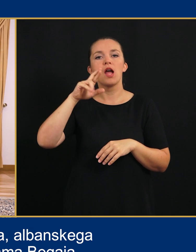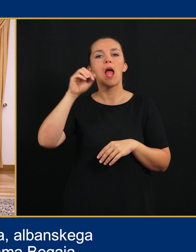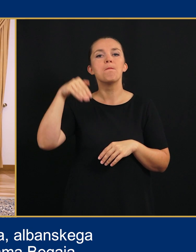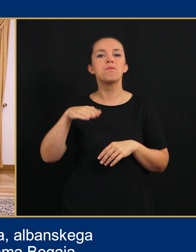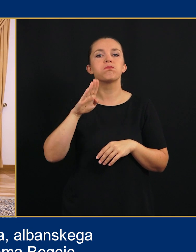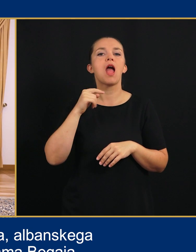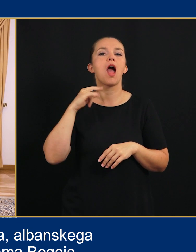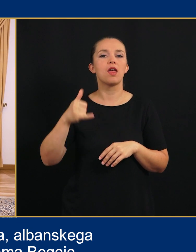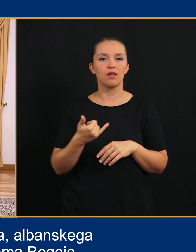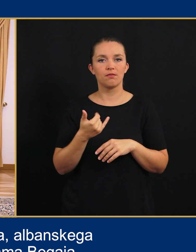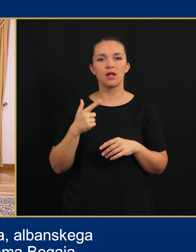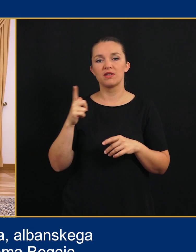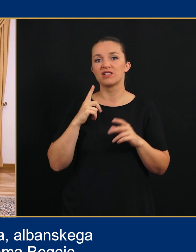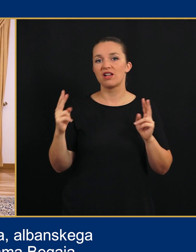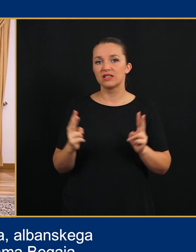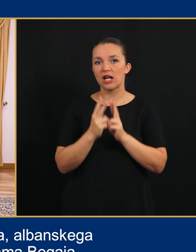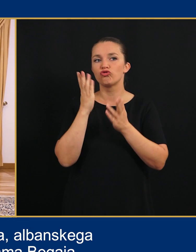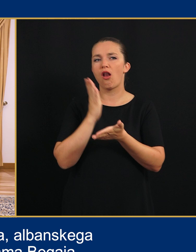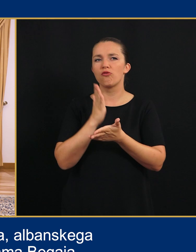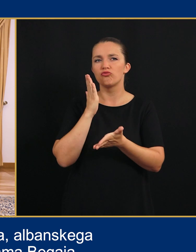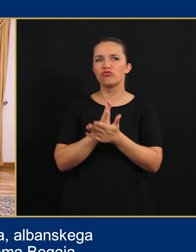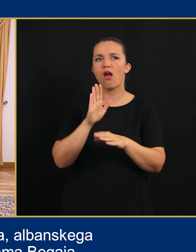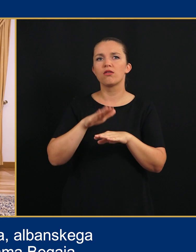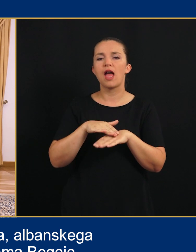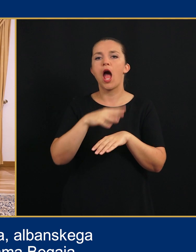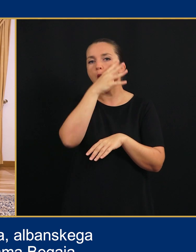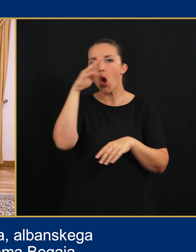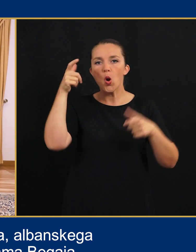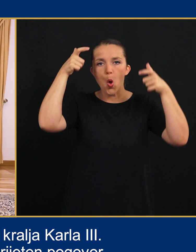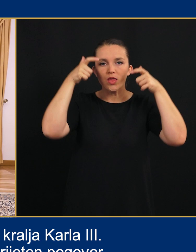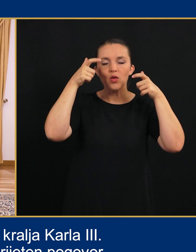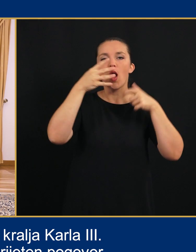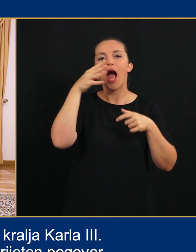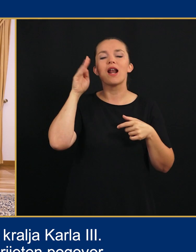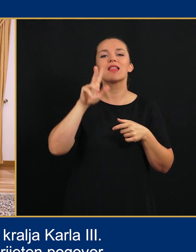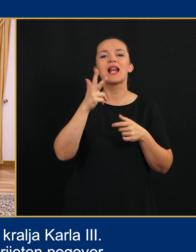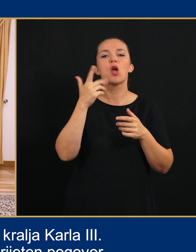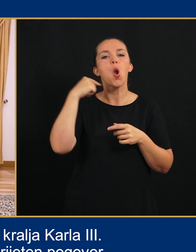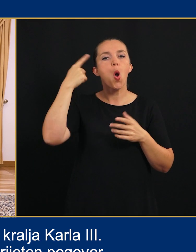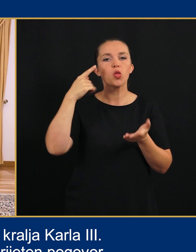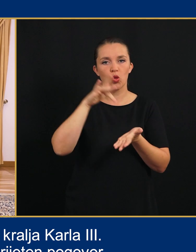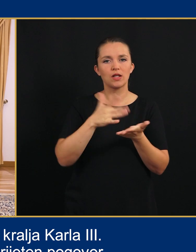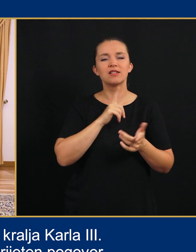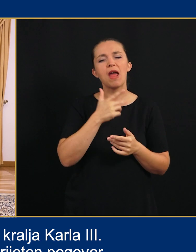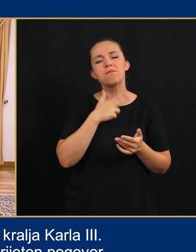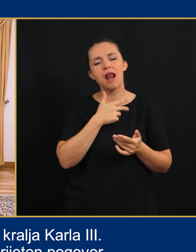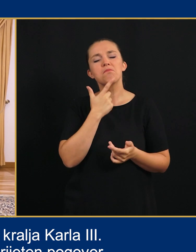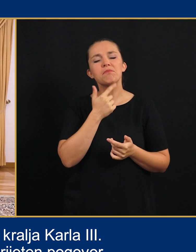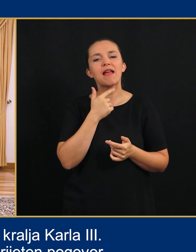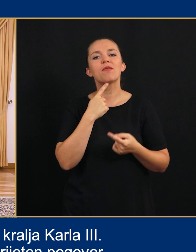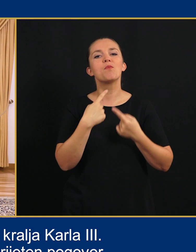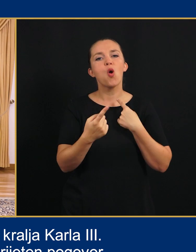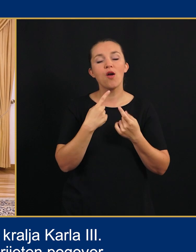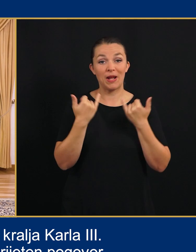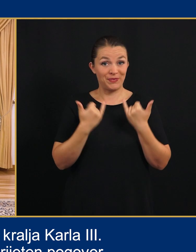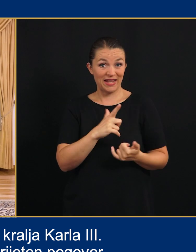gostim kolega albanskega predsednika, gospoda Bajrama Begaja. Srečala sva se že na kronanju Karla III.